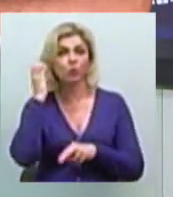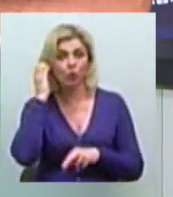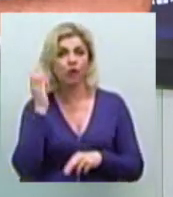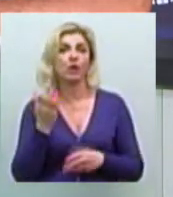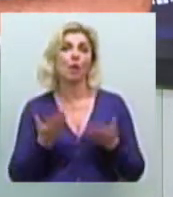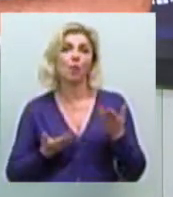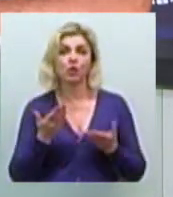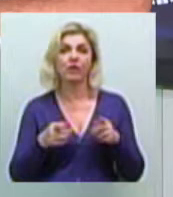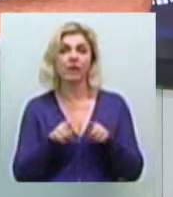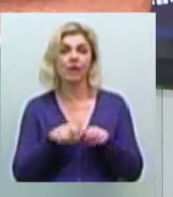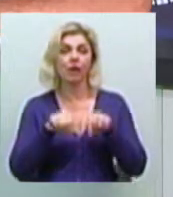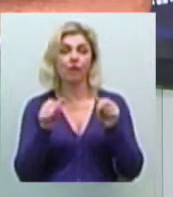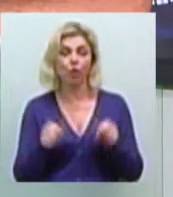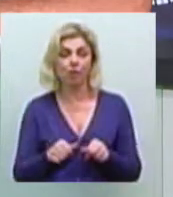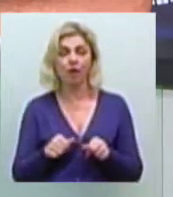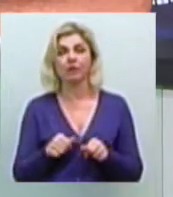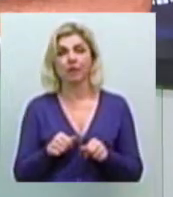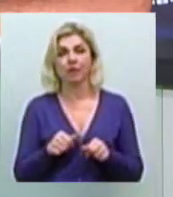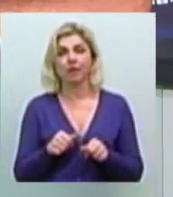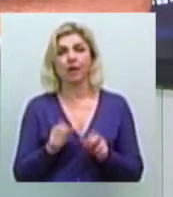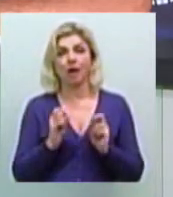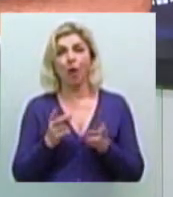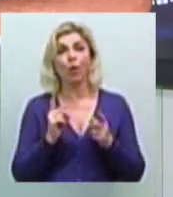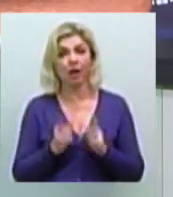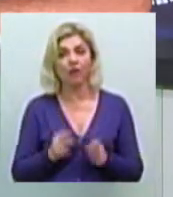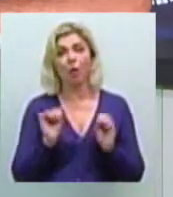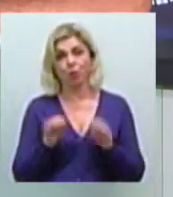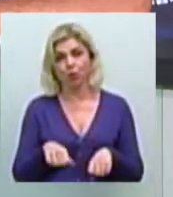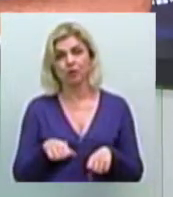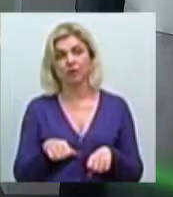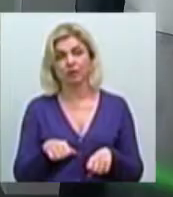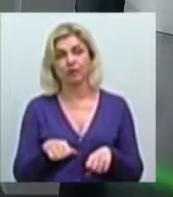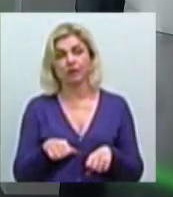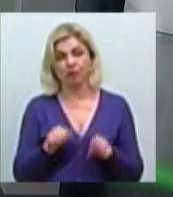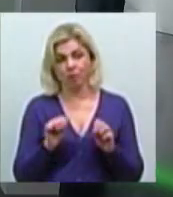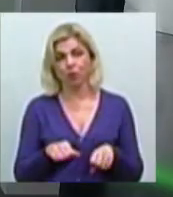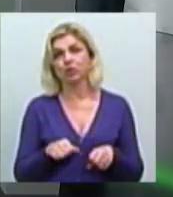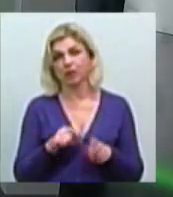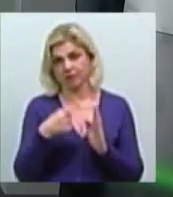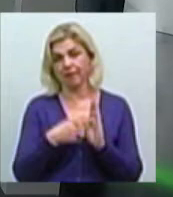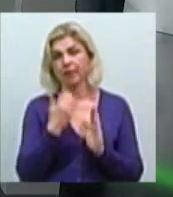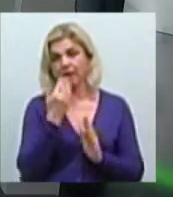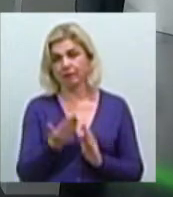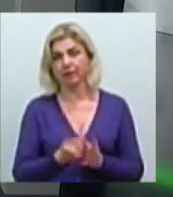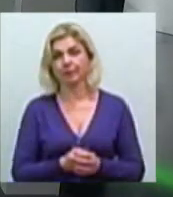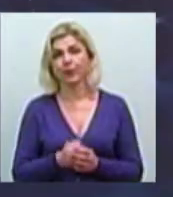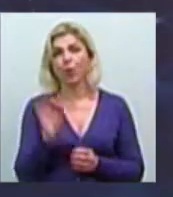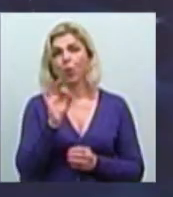ну, такий формат наприкінці цього вебінару можна буде задати своє запитання. А, до речі, щодо